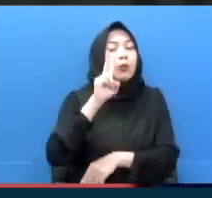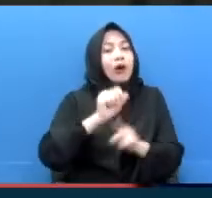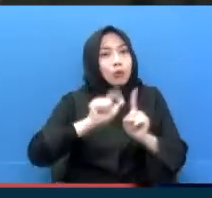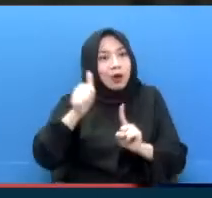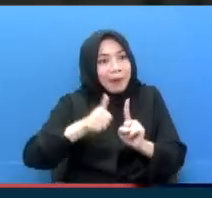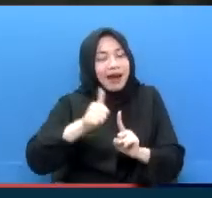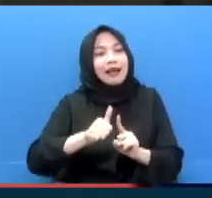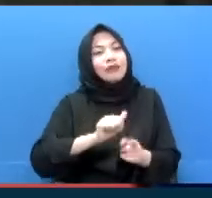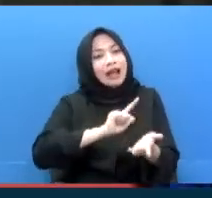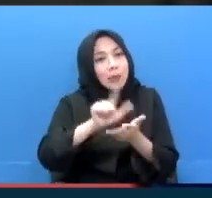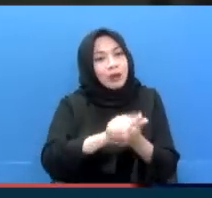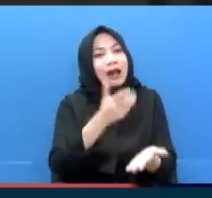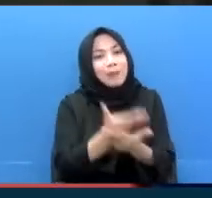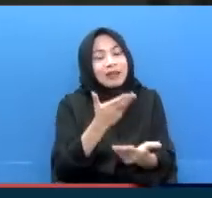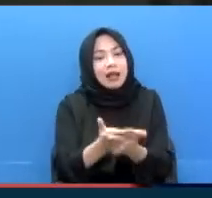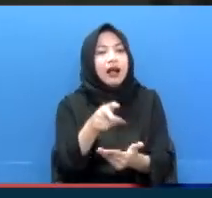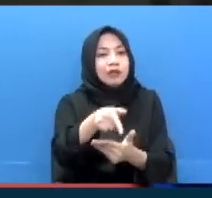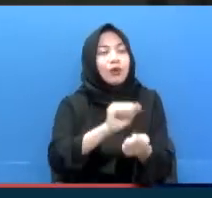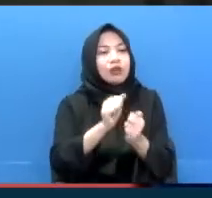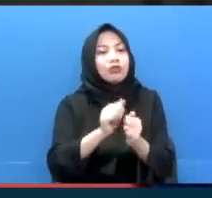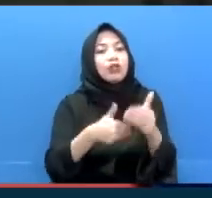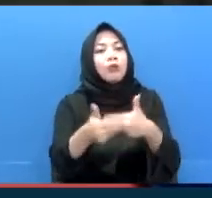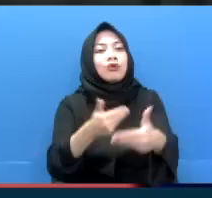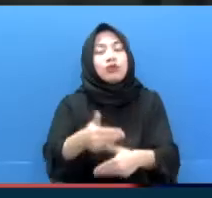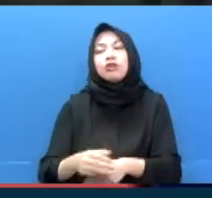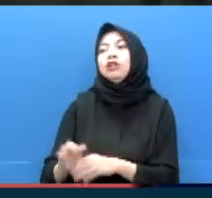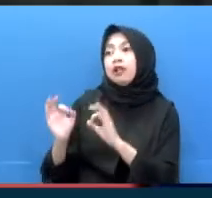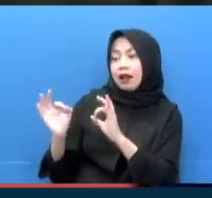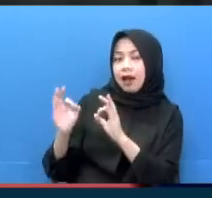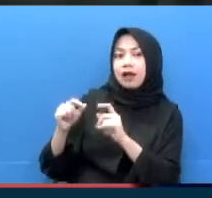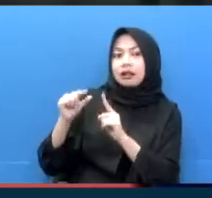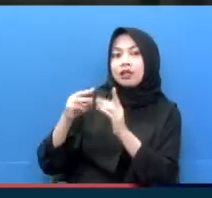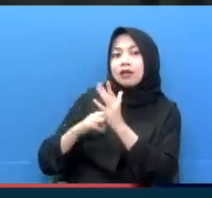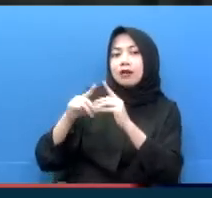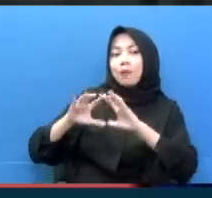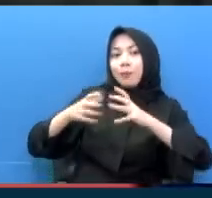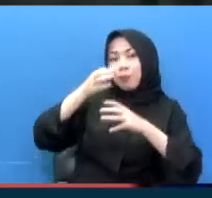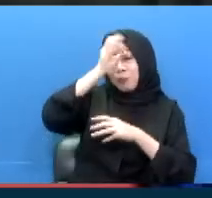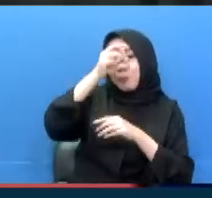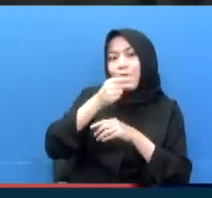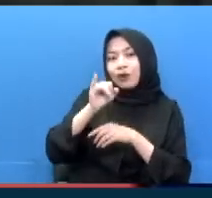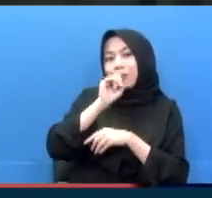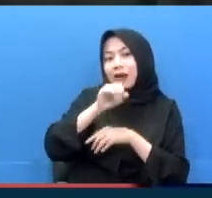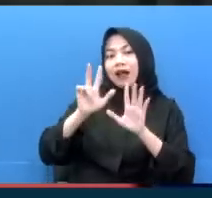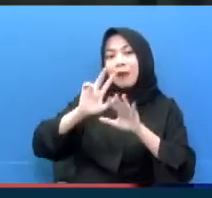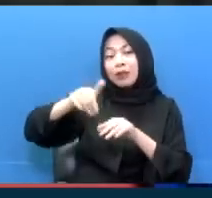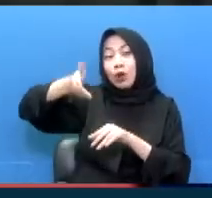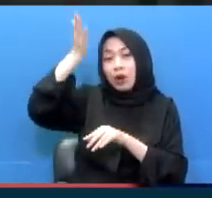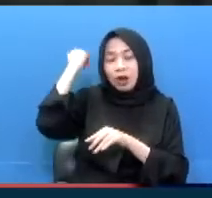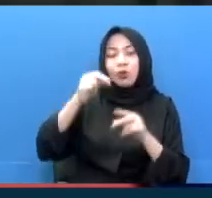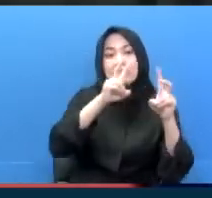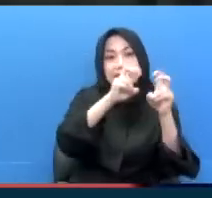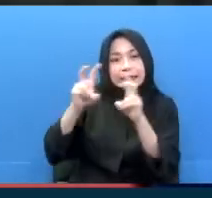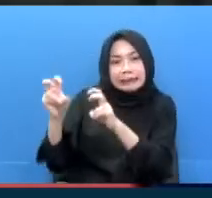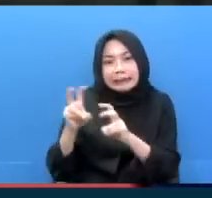laporkan juga diproses ya Mabes sudah menjawab bahwa semua penyidik dan pihak yang terlibat saat penetapan tersangka 8 tahun lalu sudah diperiksa